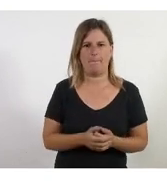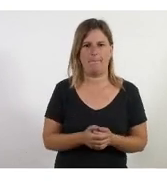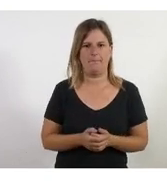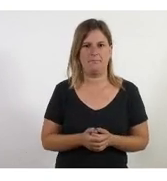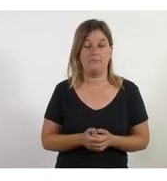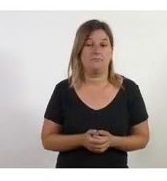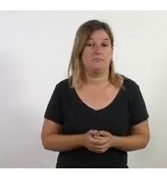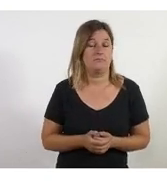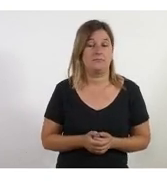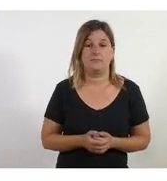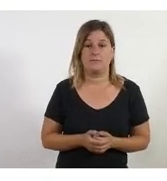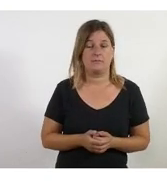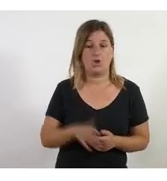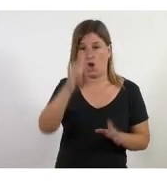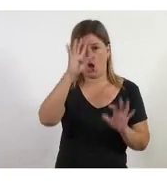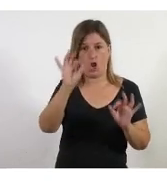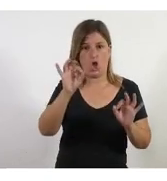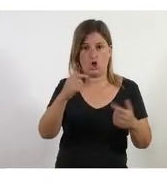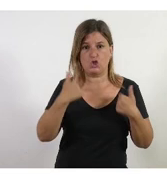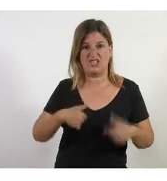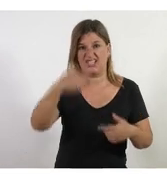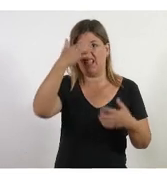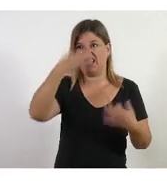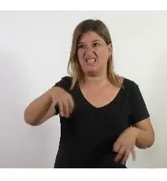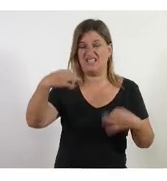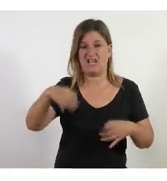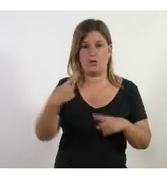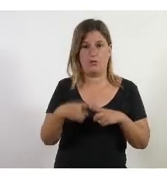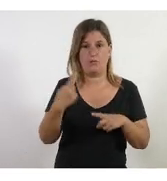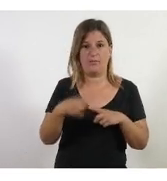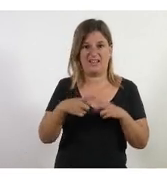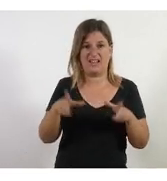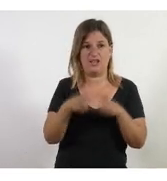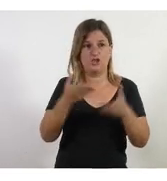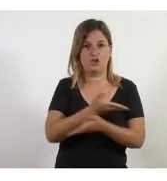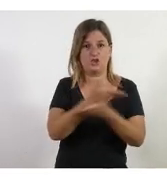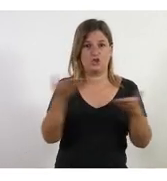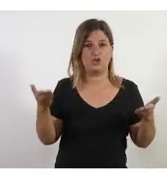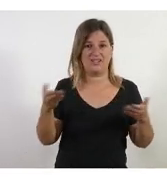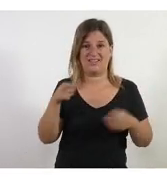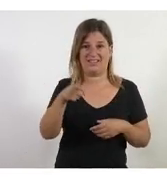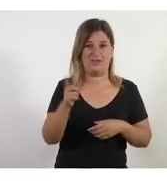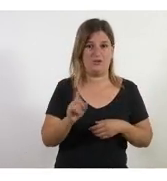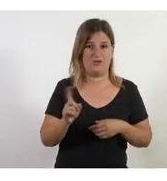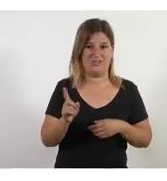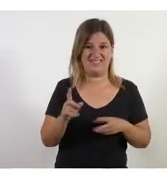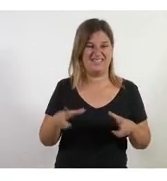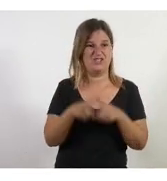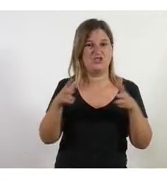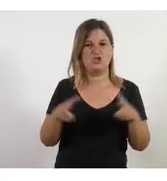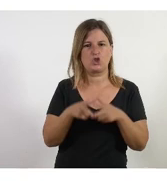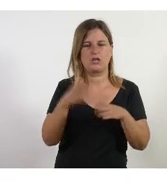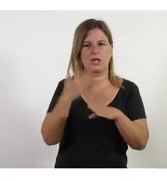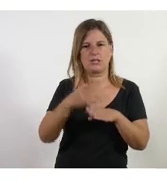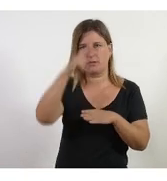És natural que ens sentim ingenus, perquè la nostra societat, la construcció social que hi ha, no és aquesta, és una construcció social